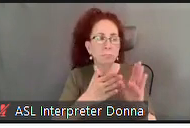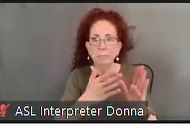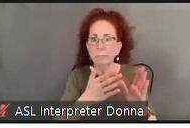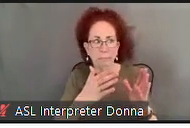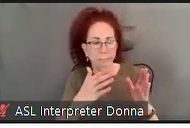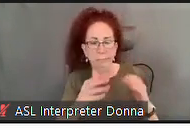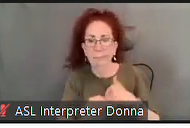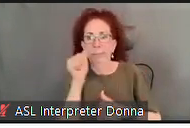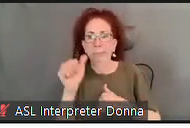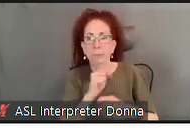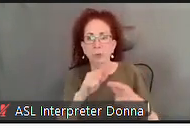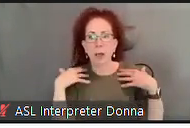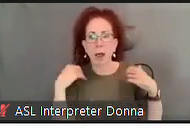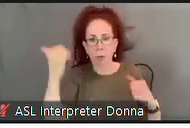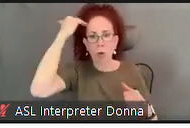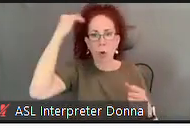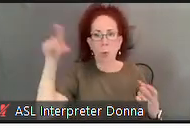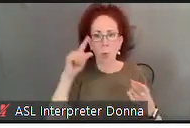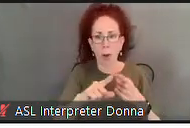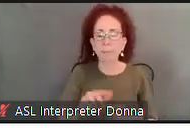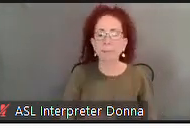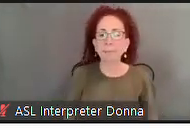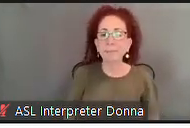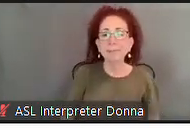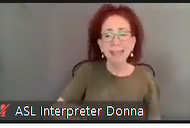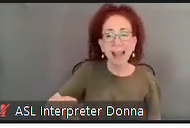要了解情况。